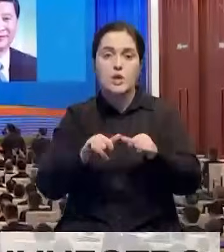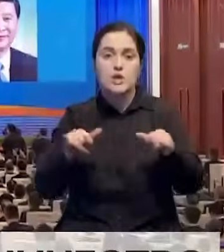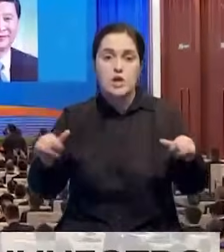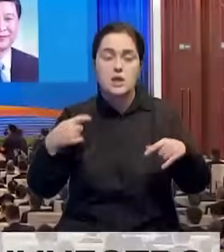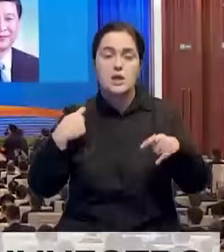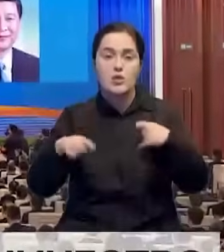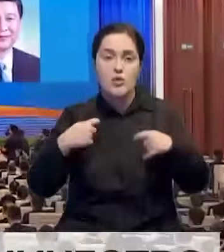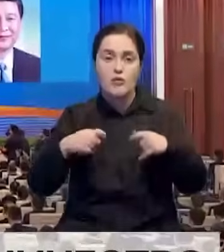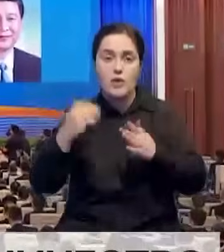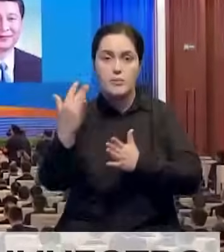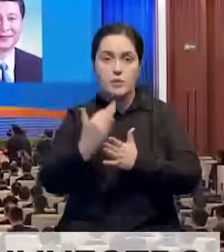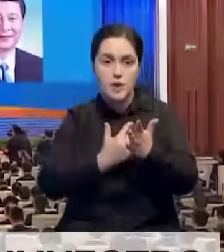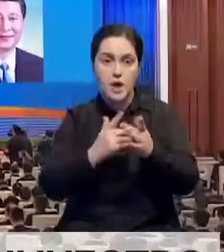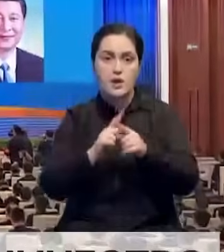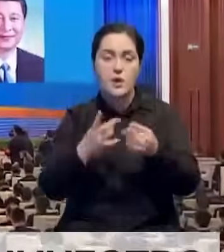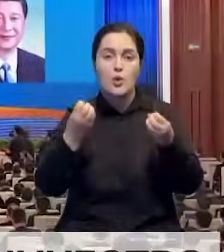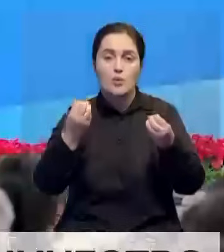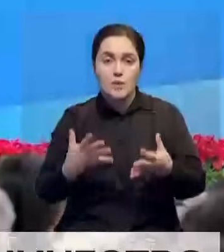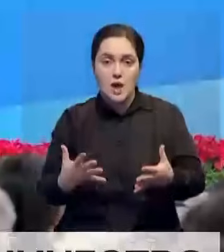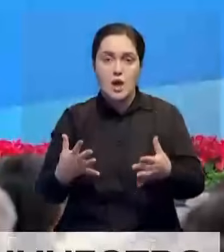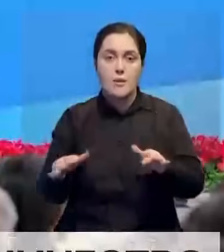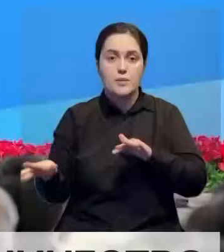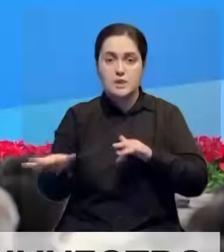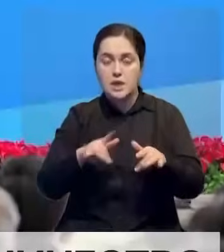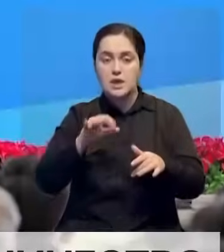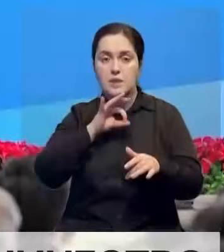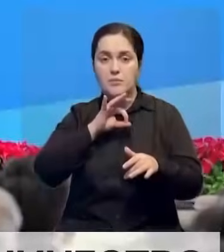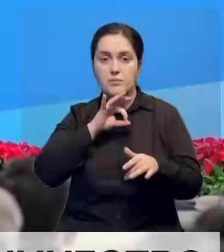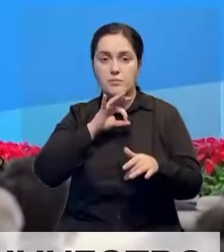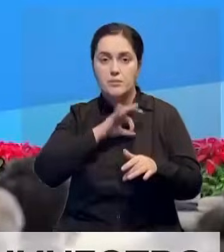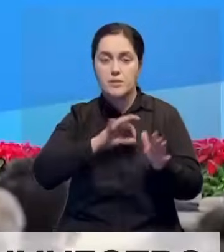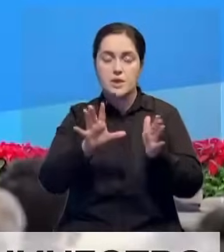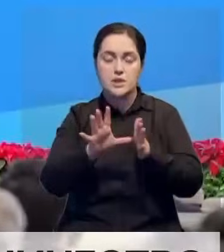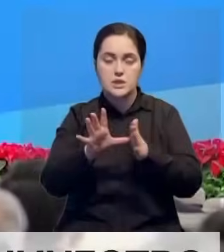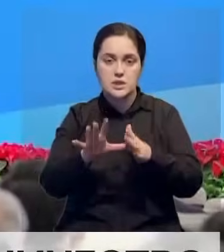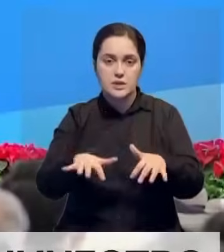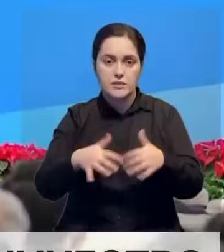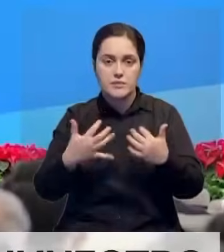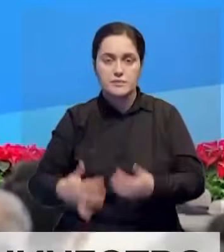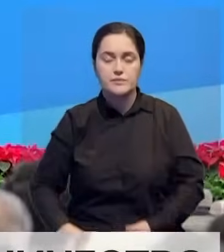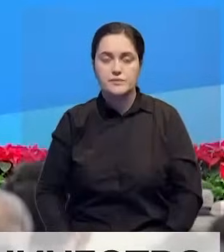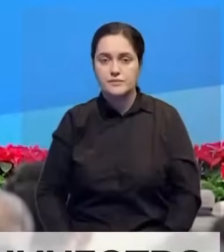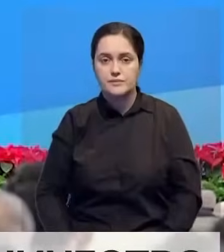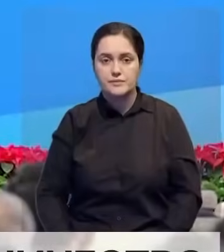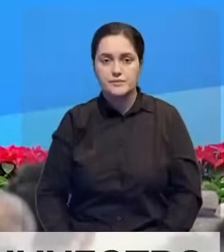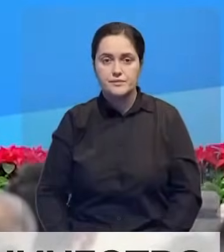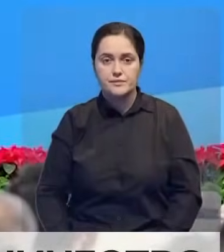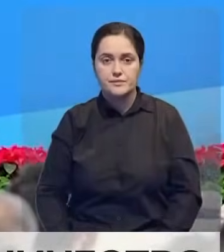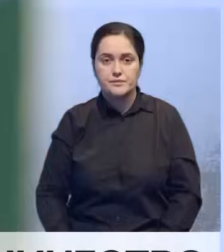нужно расширять торговую номенклатуру. Также стоит упростить административные процедуры и применить процессы